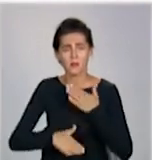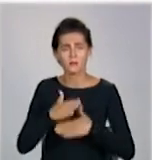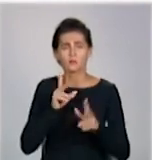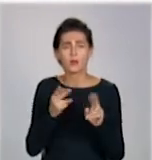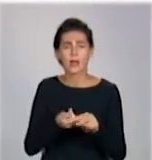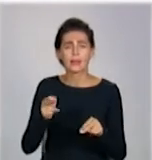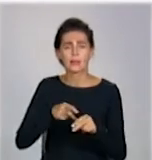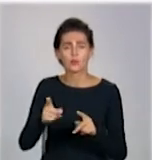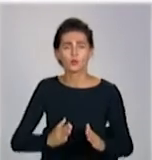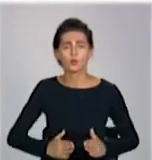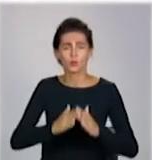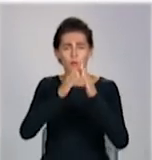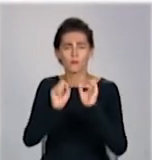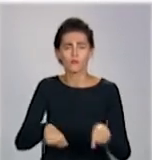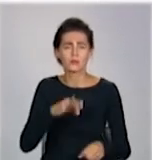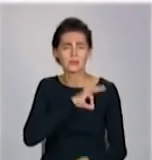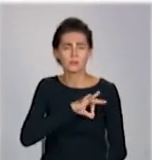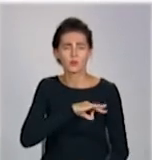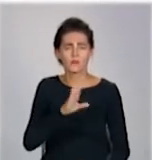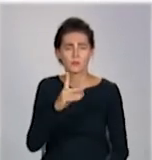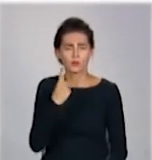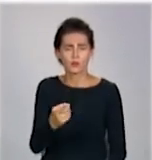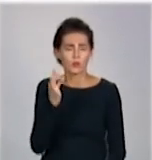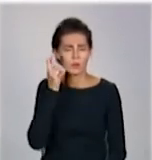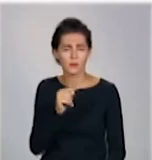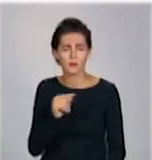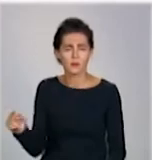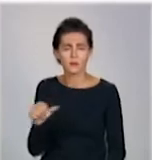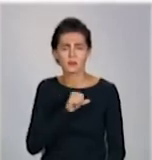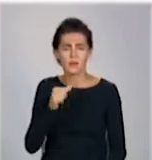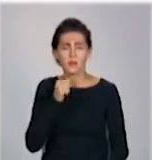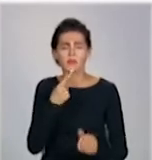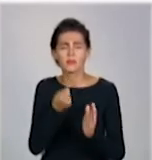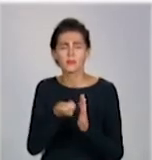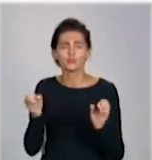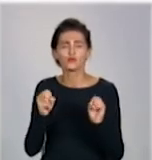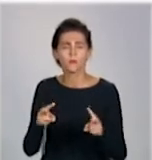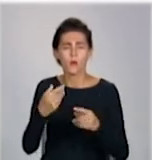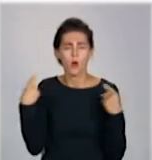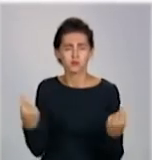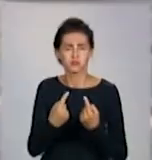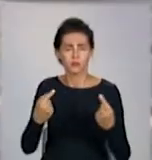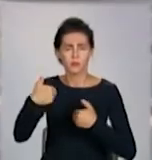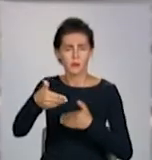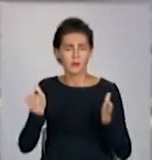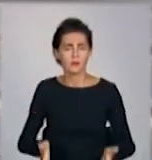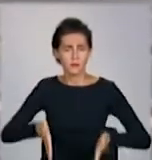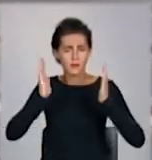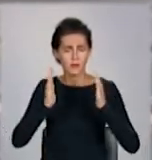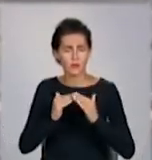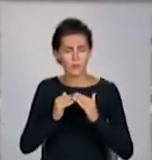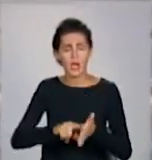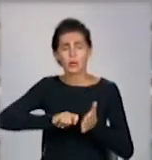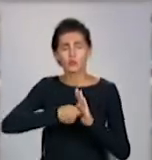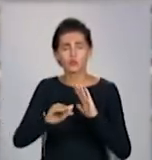этот дом рассчитан на его эксплуатацию 100 лет. На самом деле это гораздо длиннее, чем, к примеру, панельные дома, которые вот мы рядом видим. Ключи від